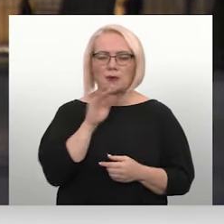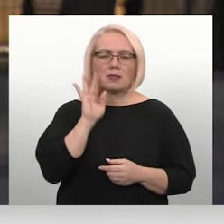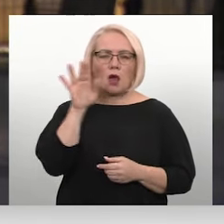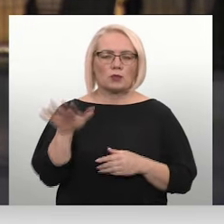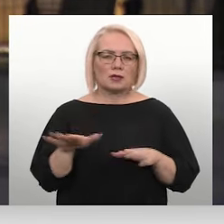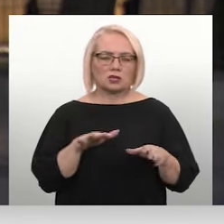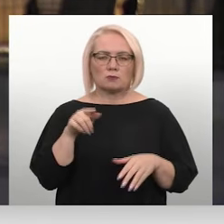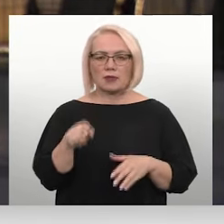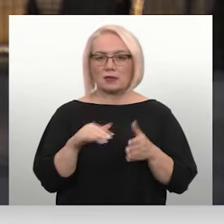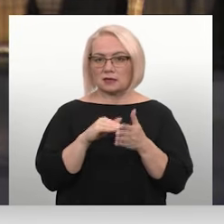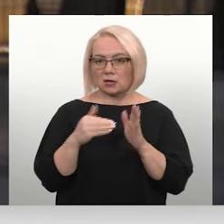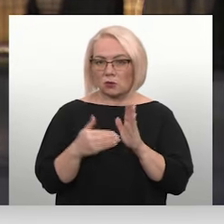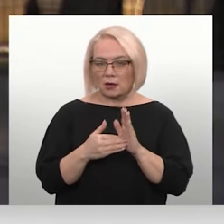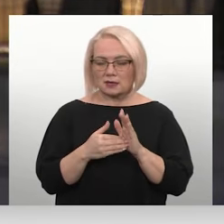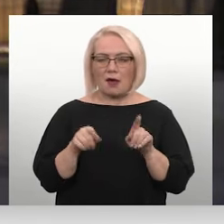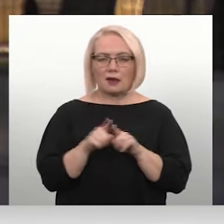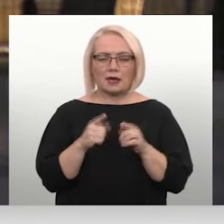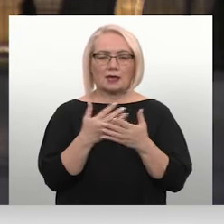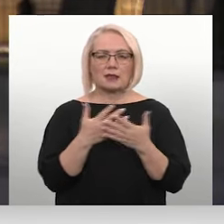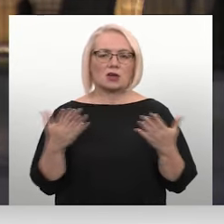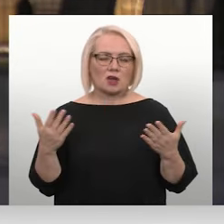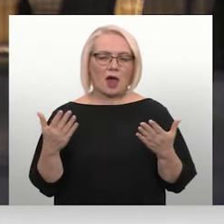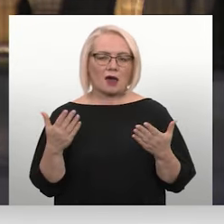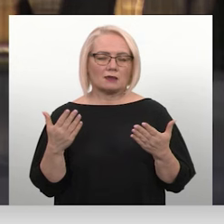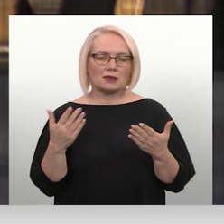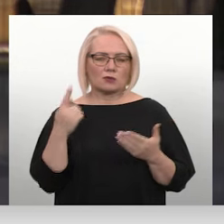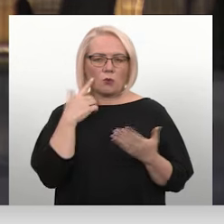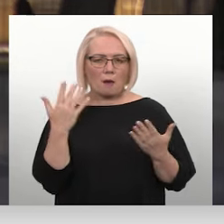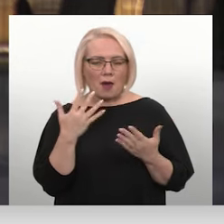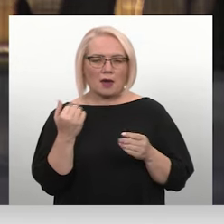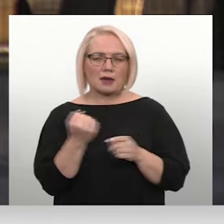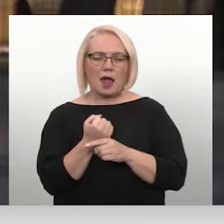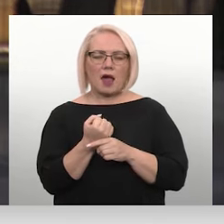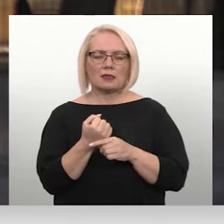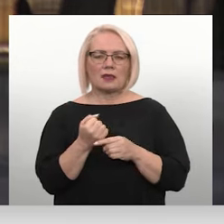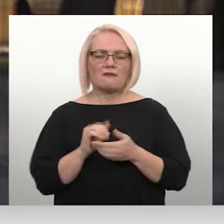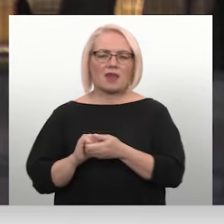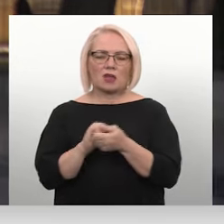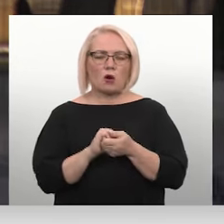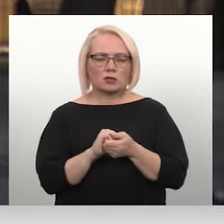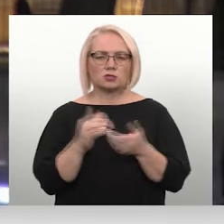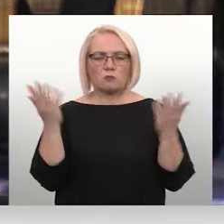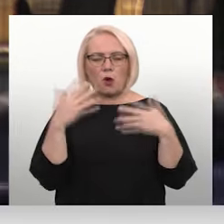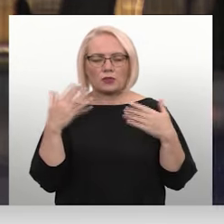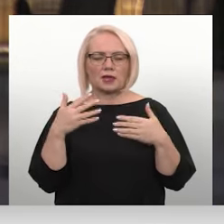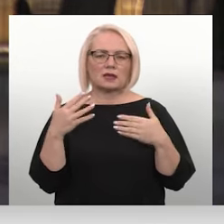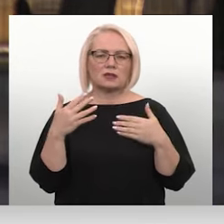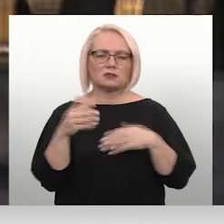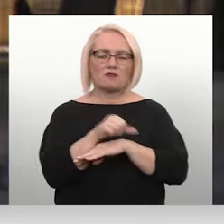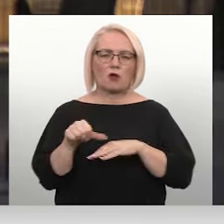šādā situācijā. Izskanējuši dažādi scenāriji, tas skaitā vienotas politiskas frontes veidošana pret Gruzijas sapni